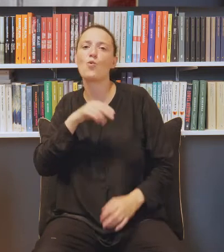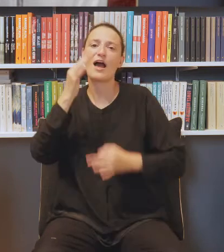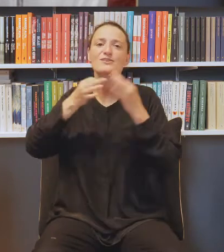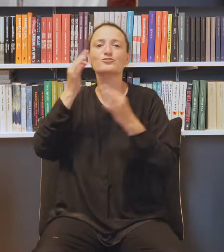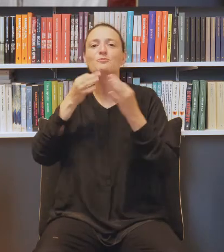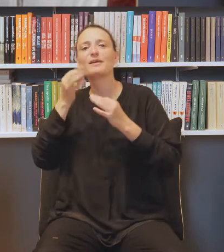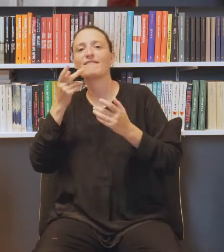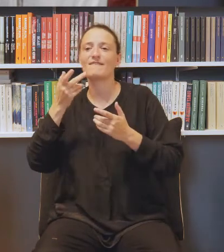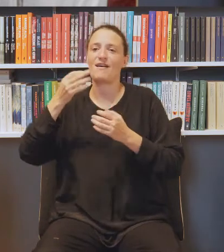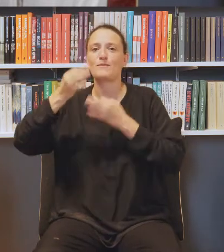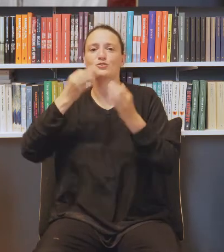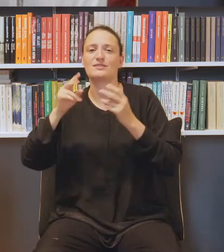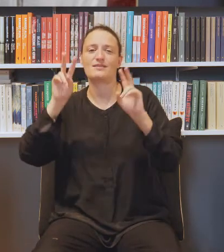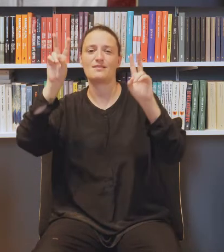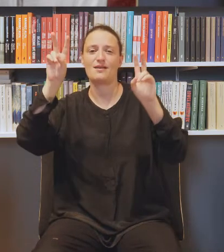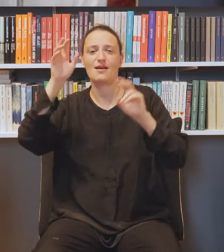Dawida Podsiadły,